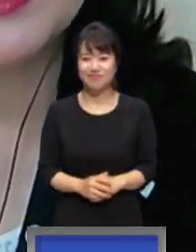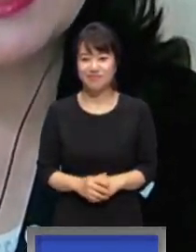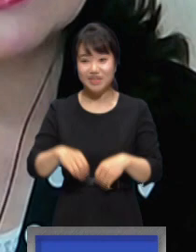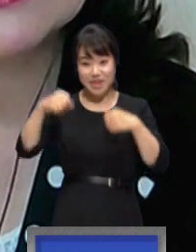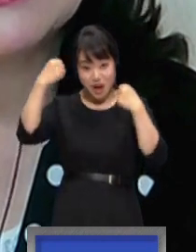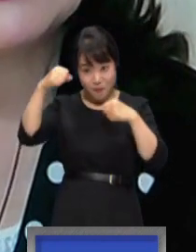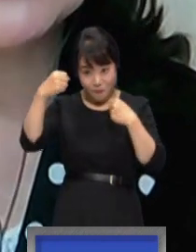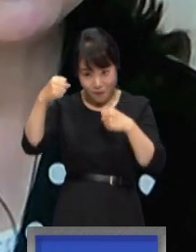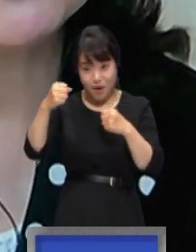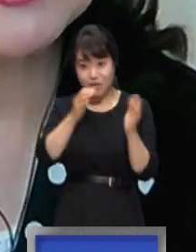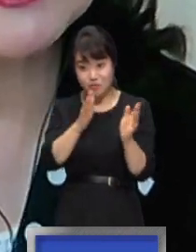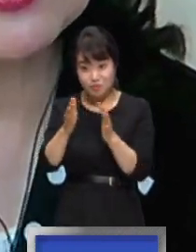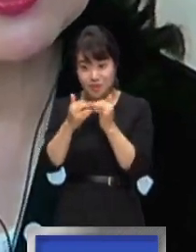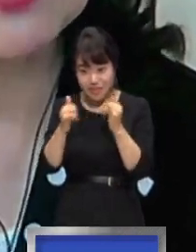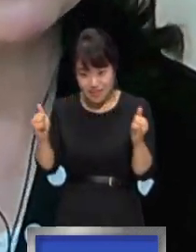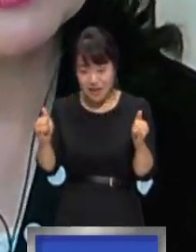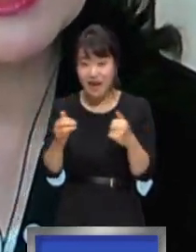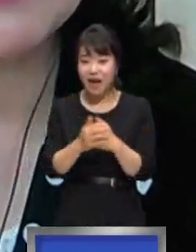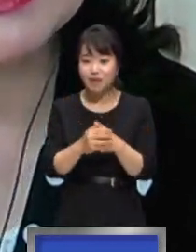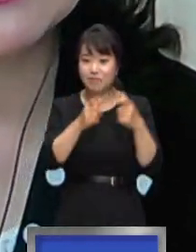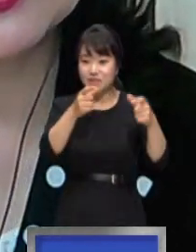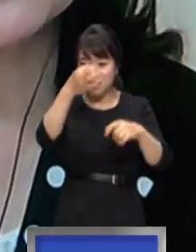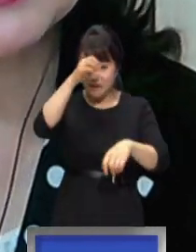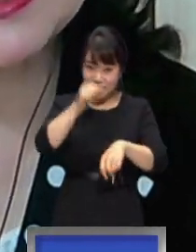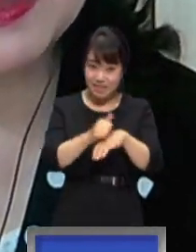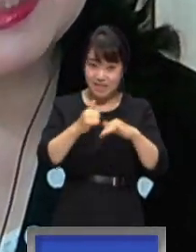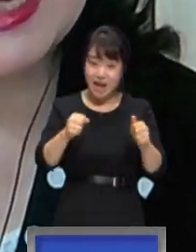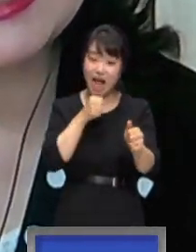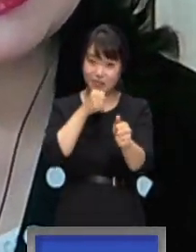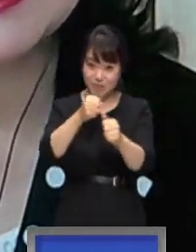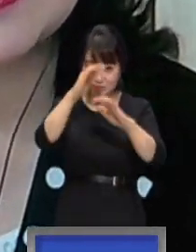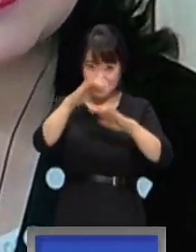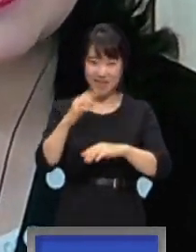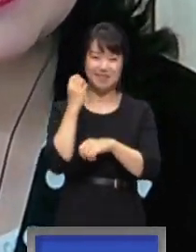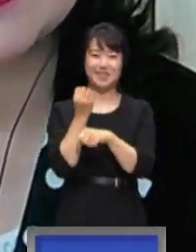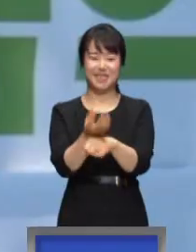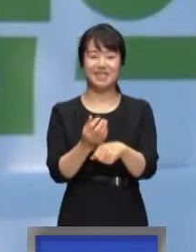공연을 준비하는 이춘환 지역 전문가의 말을 들어보겠습니다.